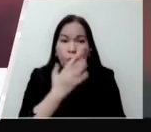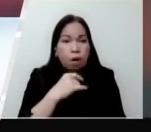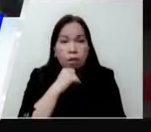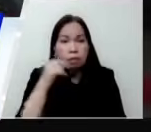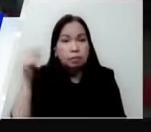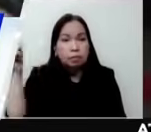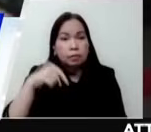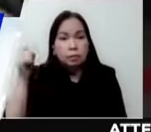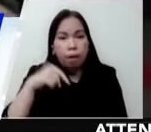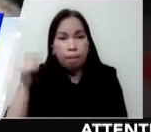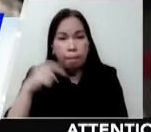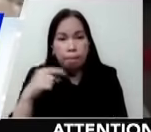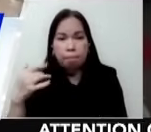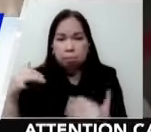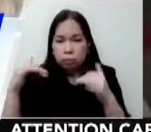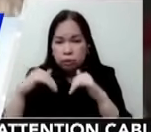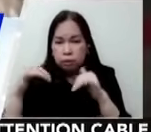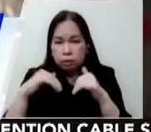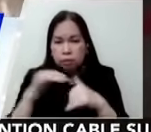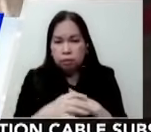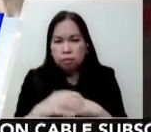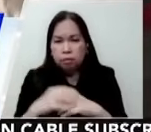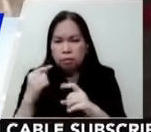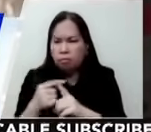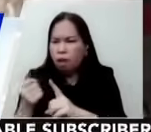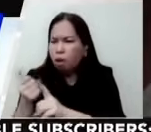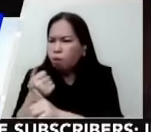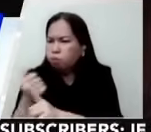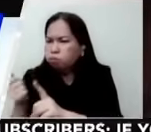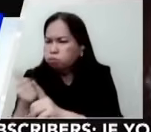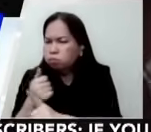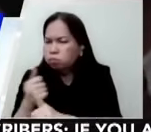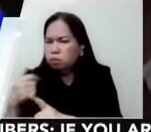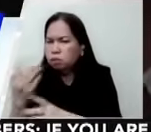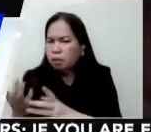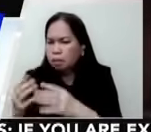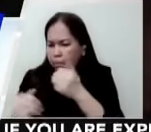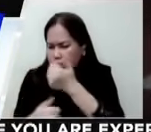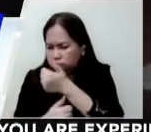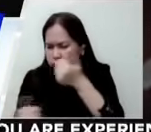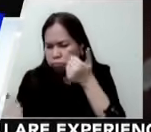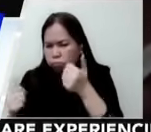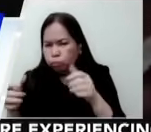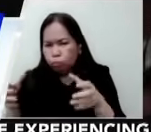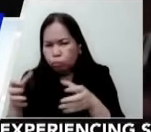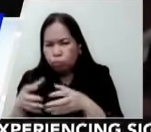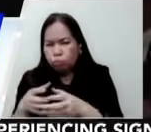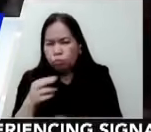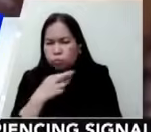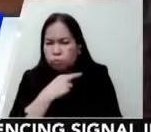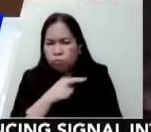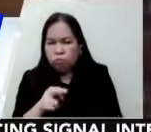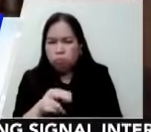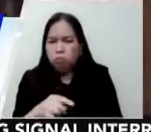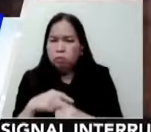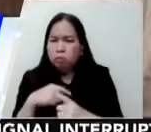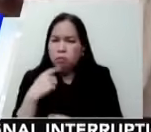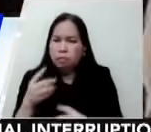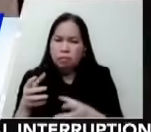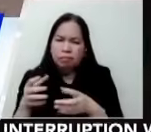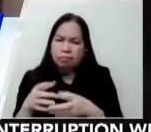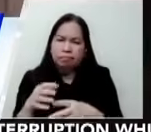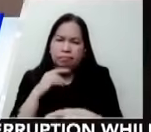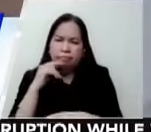sa umunoy pang-abuso niya sa ilang miyembro ng kanyang religious group. Git ng kampo ni Quiboloy, wala nang saisay ang pagdalo ng pastor sa